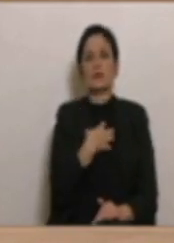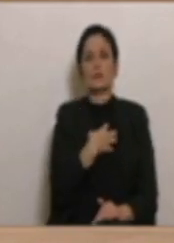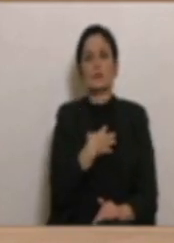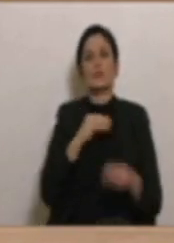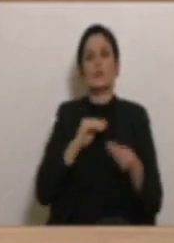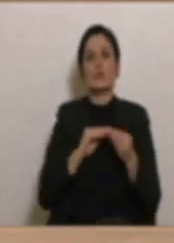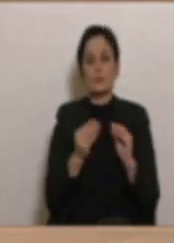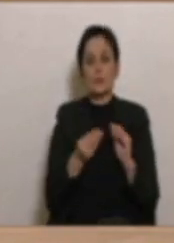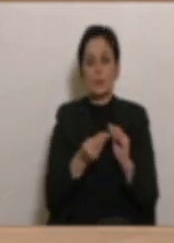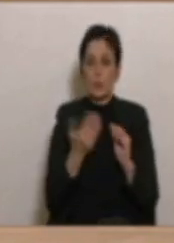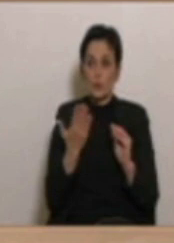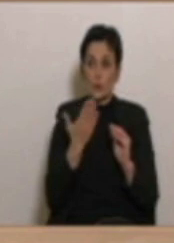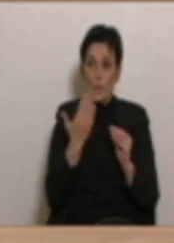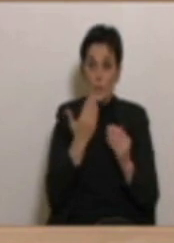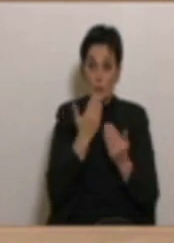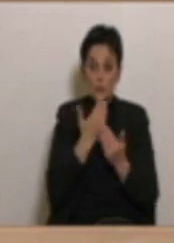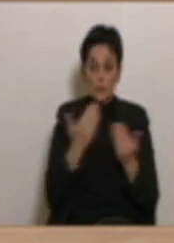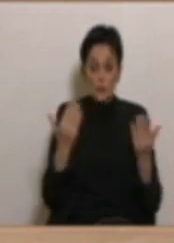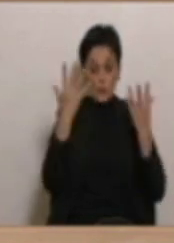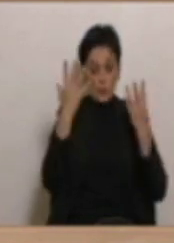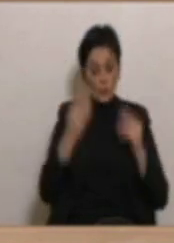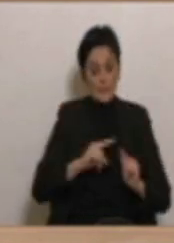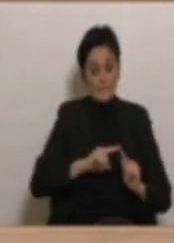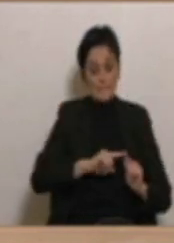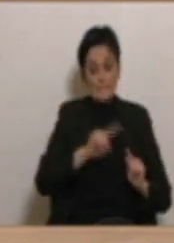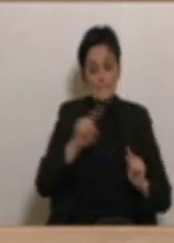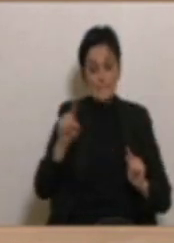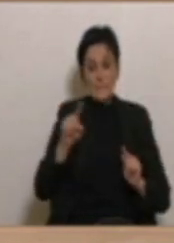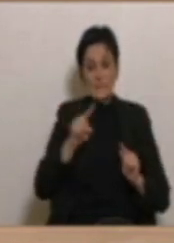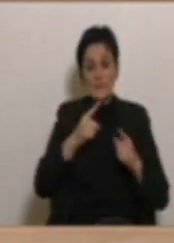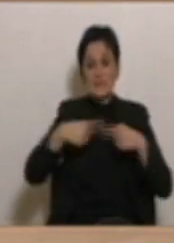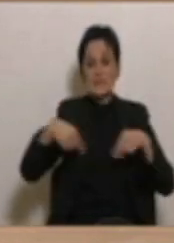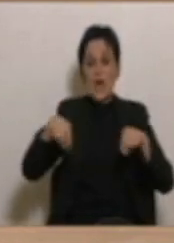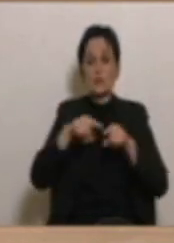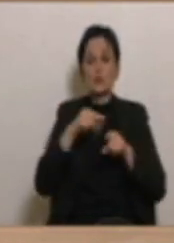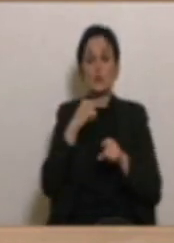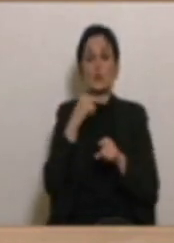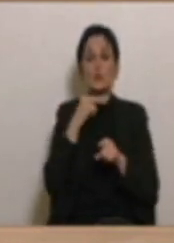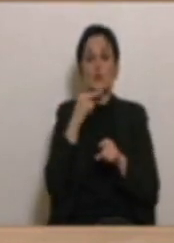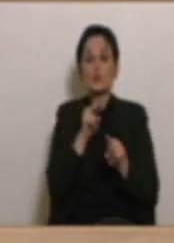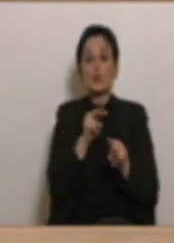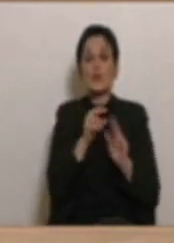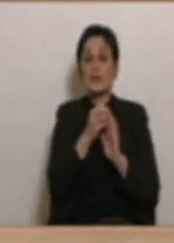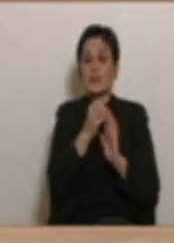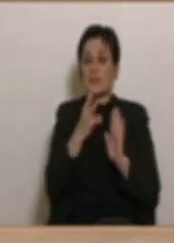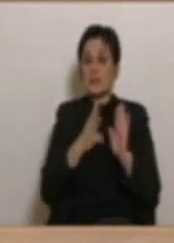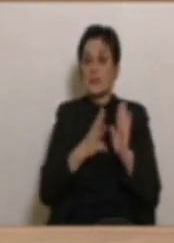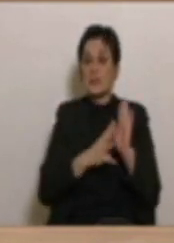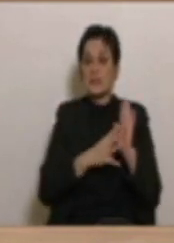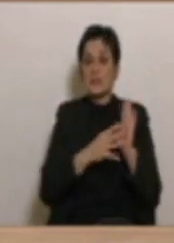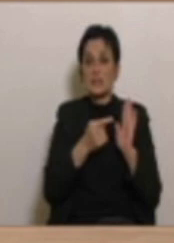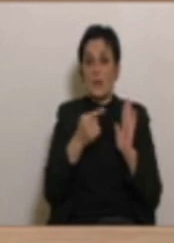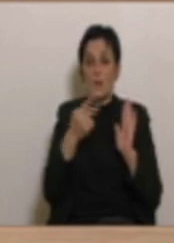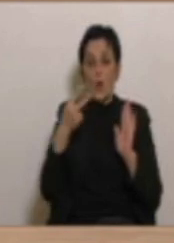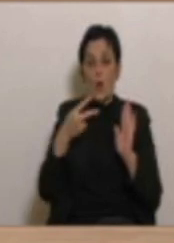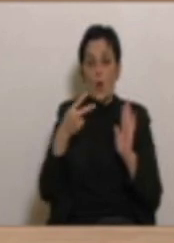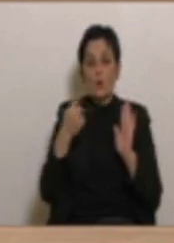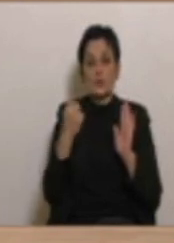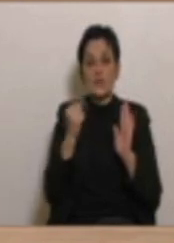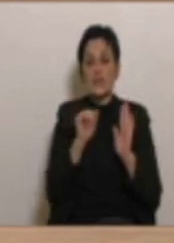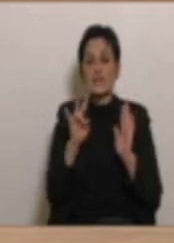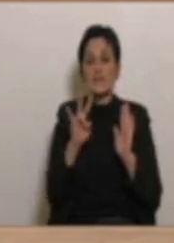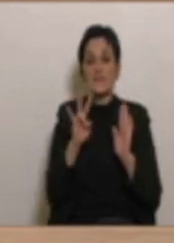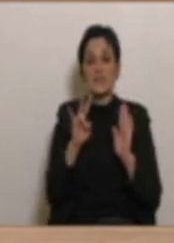პრობლემას, რომელიც უკანასკნელ დღეებში იპყრობს საზოგადოების ყურადღებას. და ეს არის 19-21 ივნისის მოვლენების